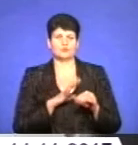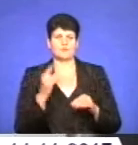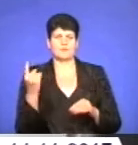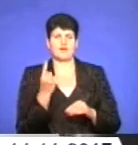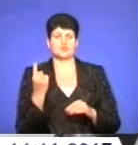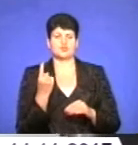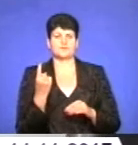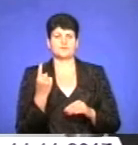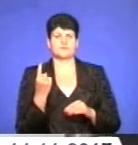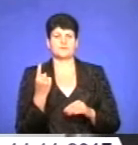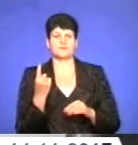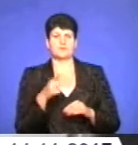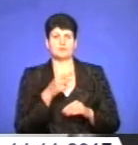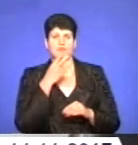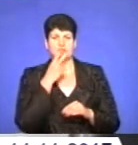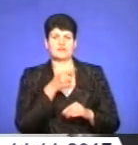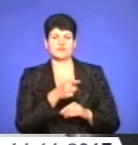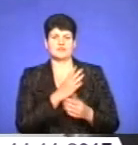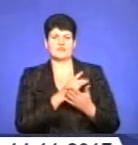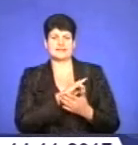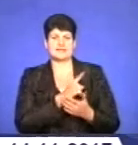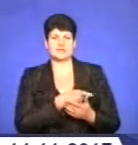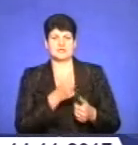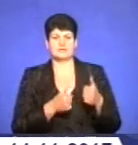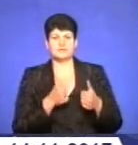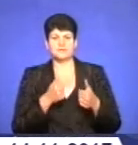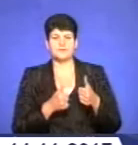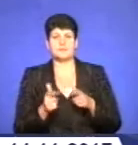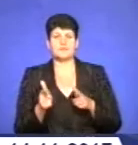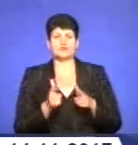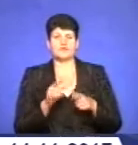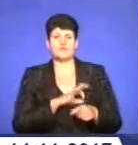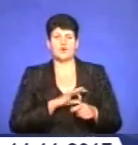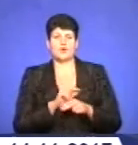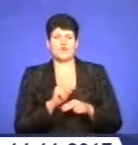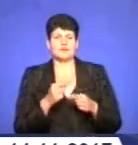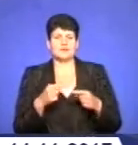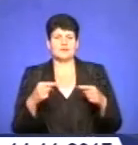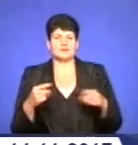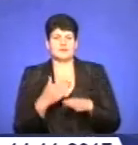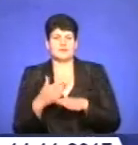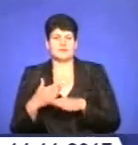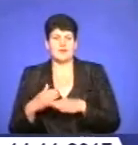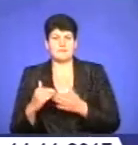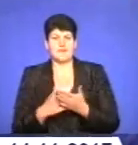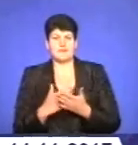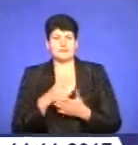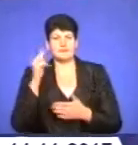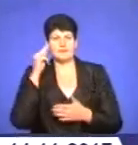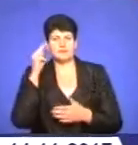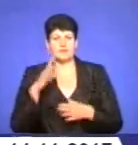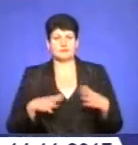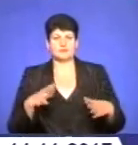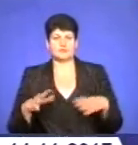перший. Він показав, що він сильніший на цих змаганнях. Підготовка вихованців на різних етапах та якість